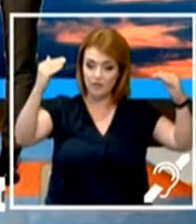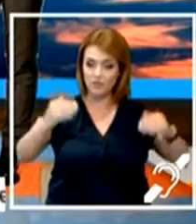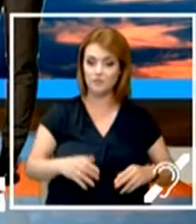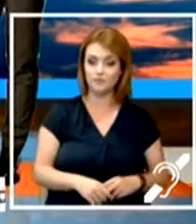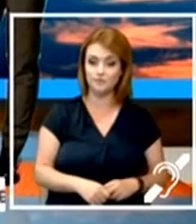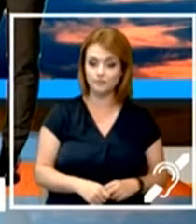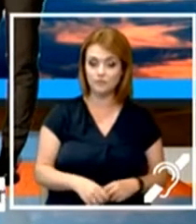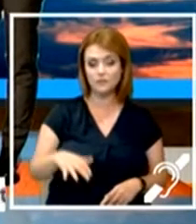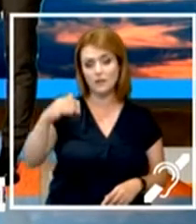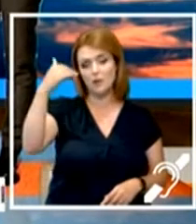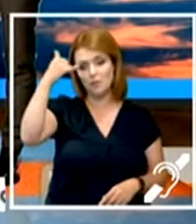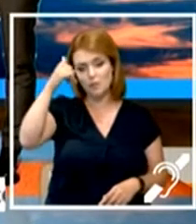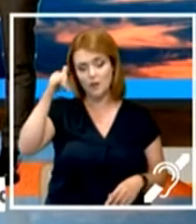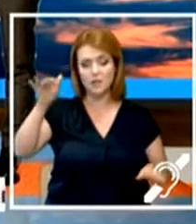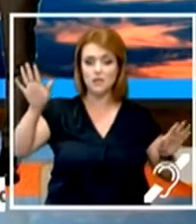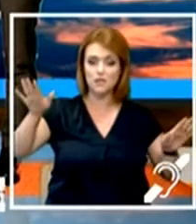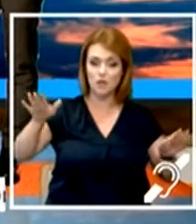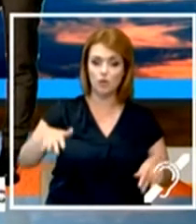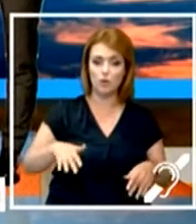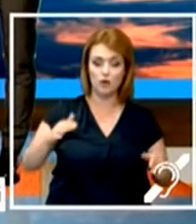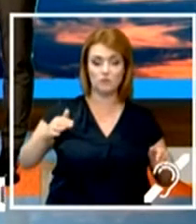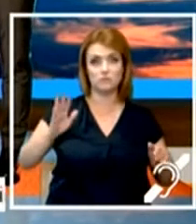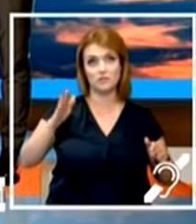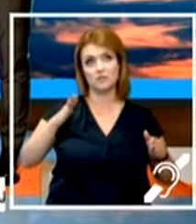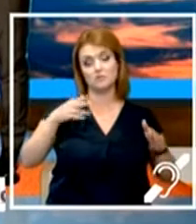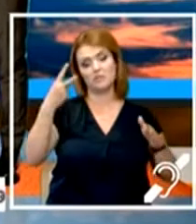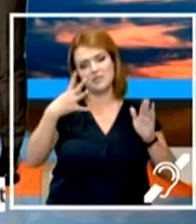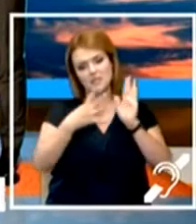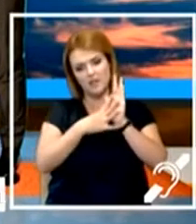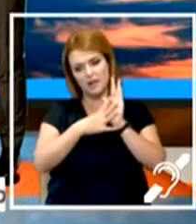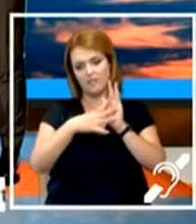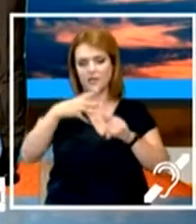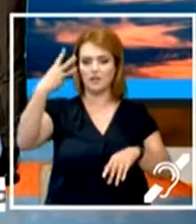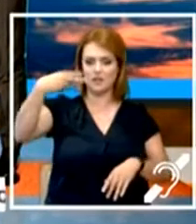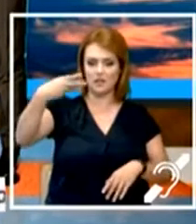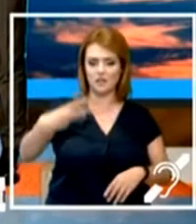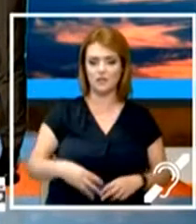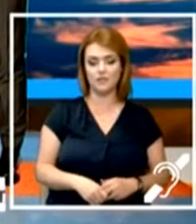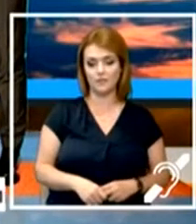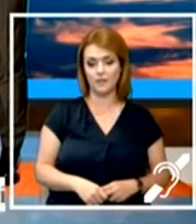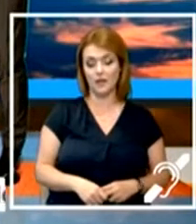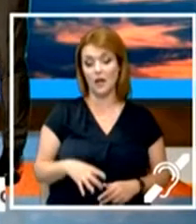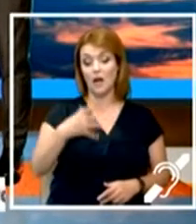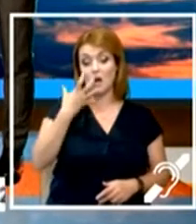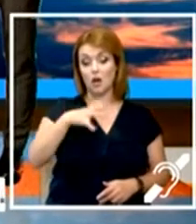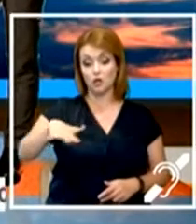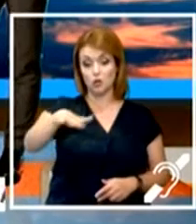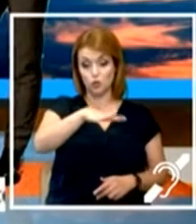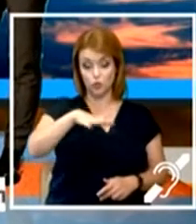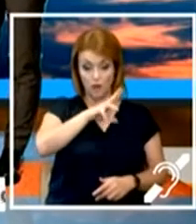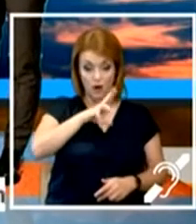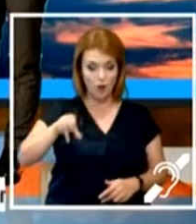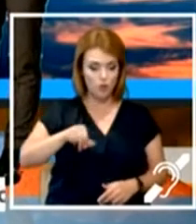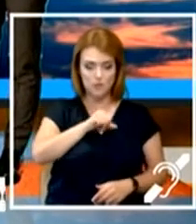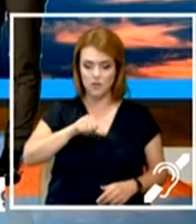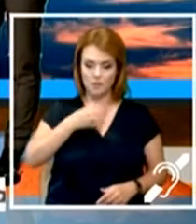puțin. La Bălți și Soroca, termometrele vor indica 29 de grade Celsius, iar prin sudul țării, așa cum vedem, la Cahul,